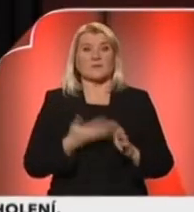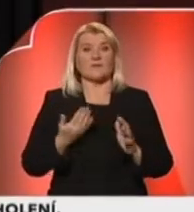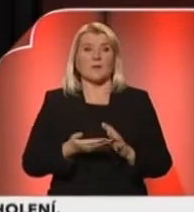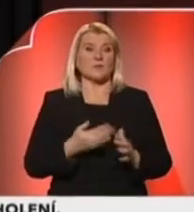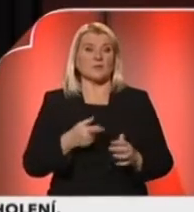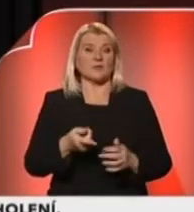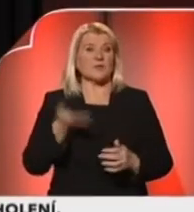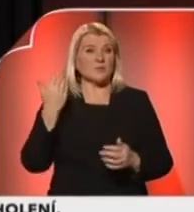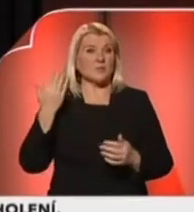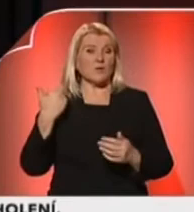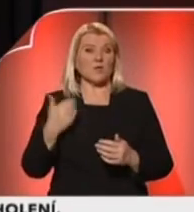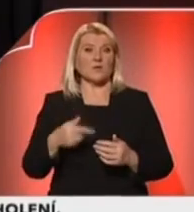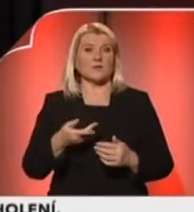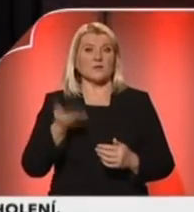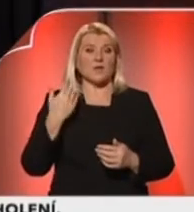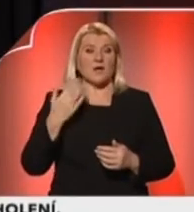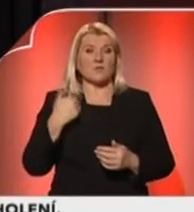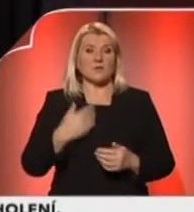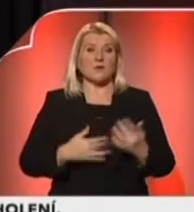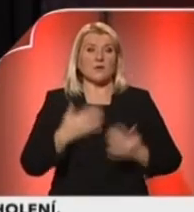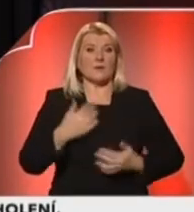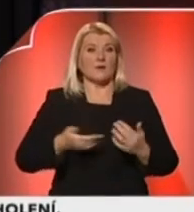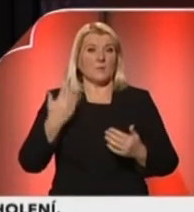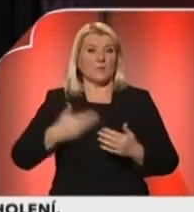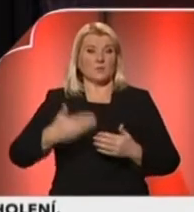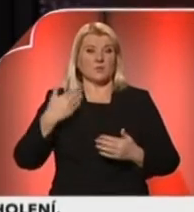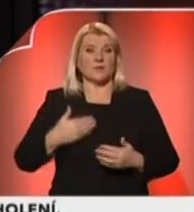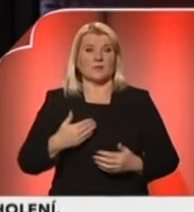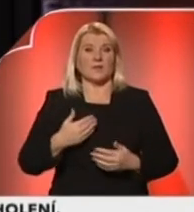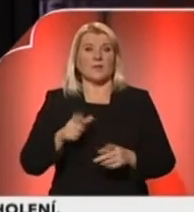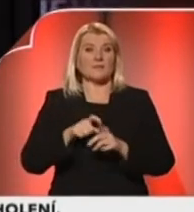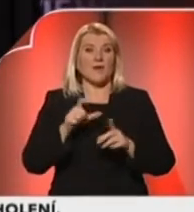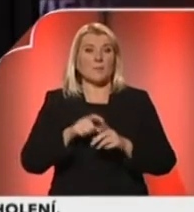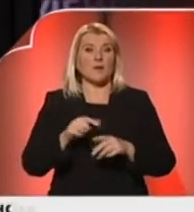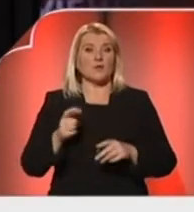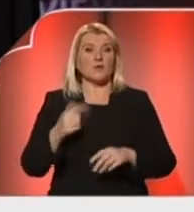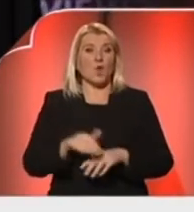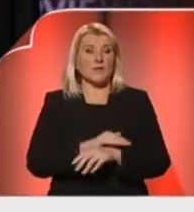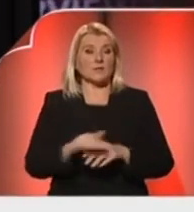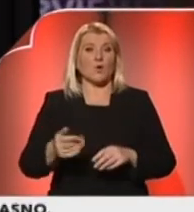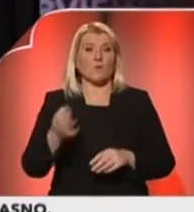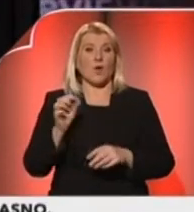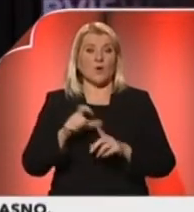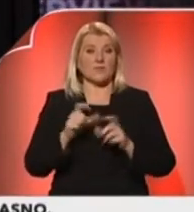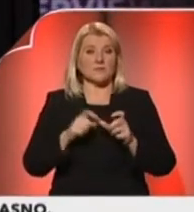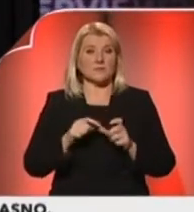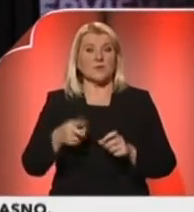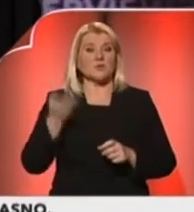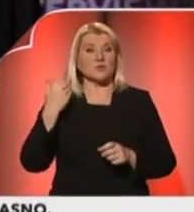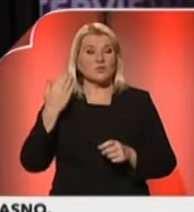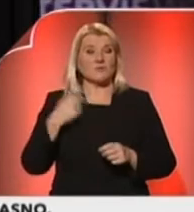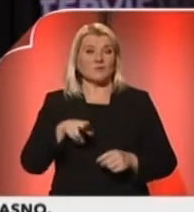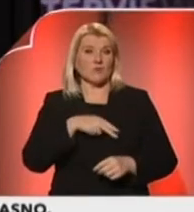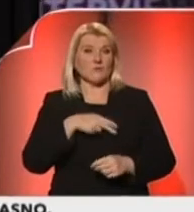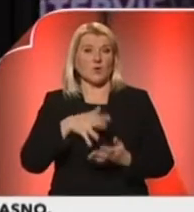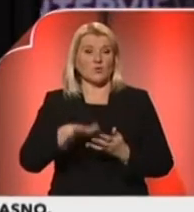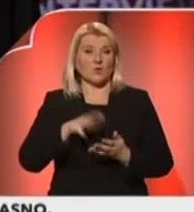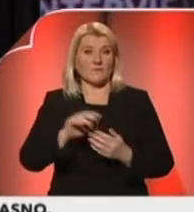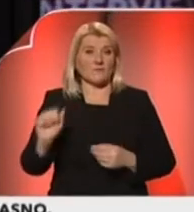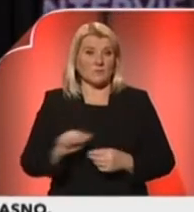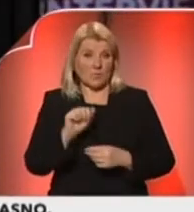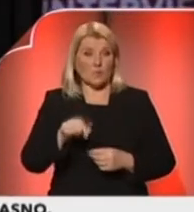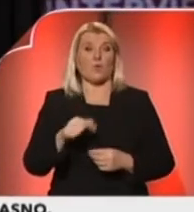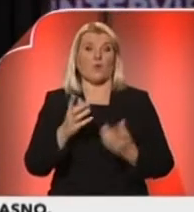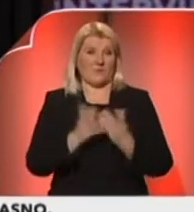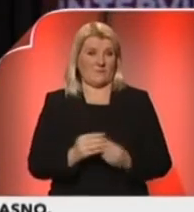tomu, co říkala už dřív, když bilancovala to předchozí volební období Dagmar Nohýnková z ODS, mimochodem dřív šéfka kontrolního výboru, tak